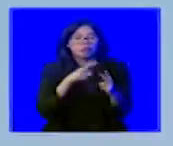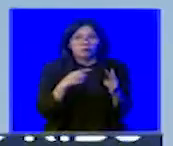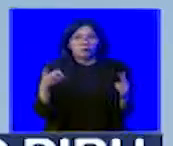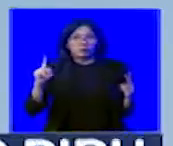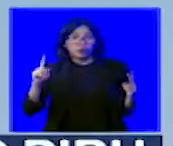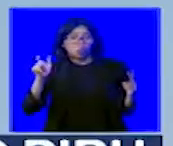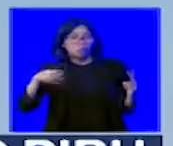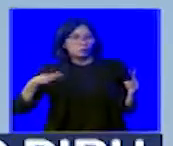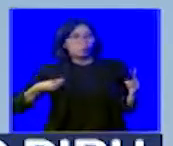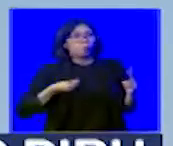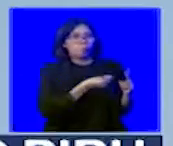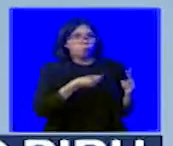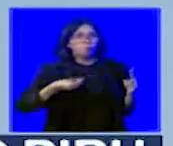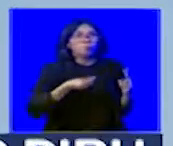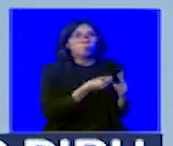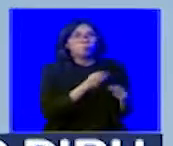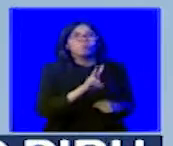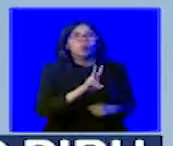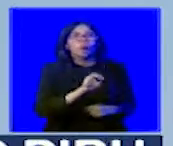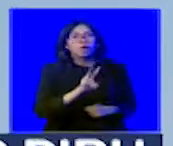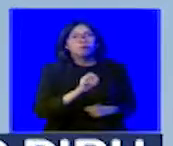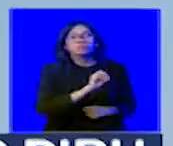mendapatkan Rp200.000 dari Chai Changpan.